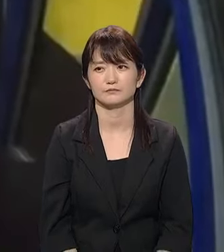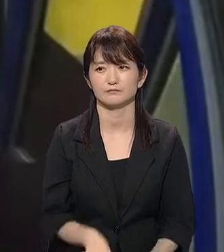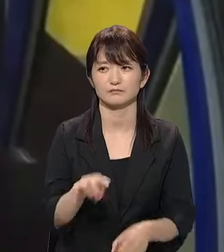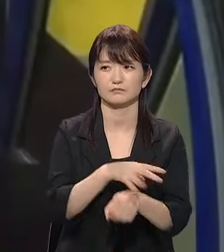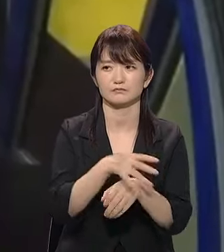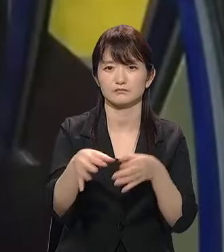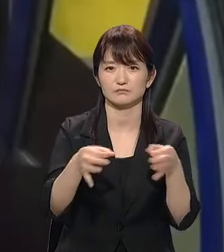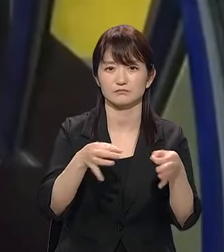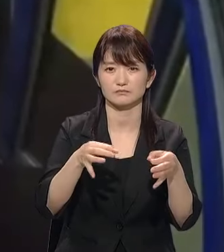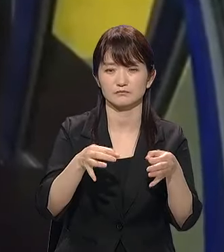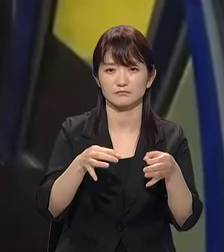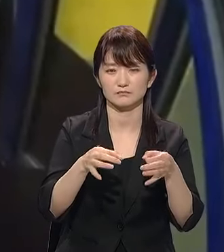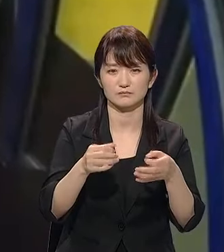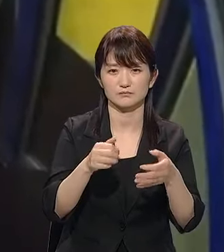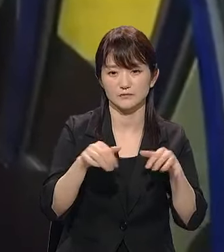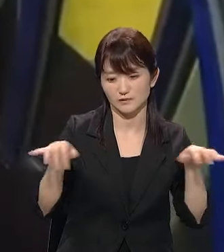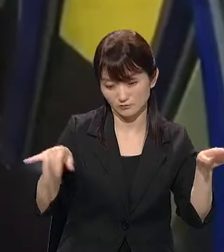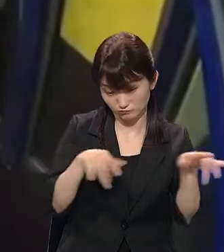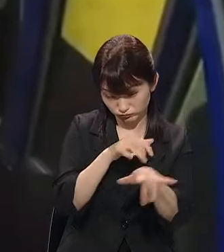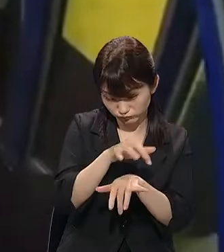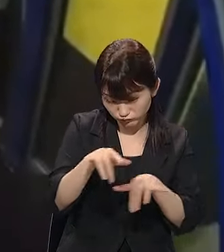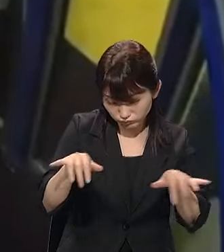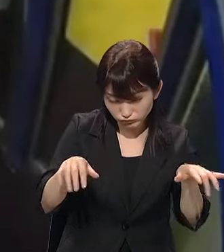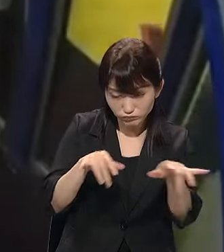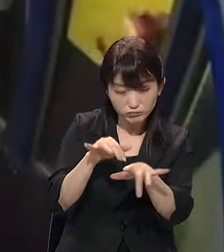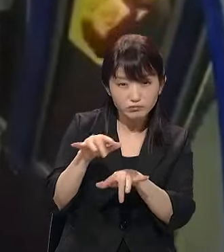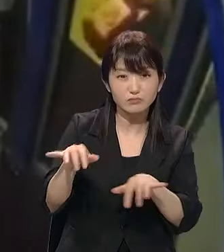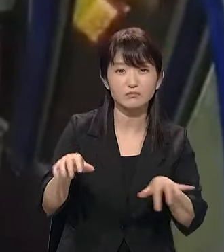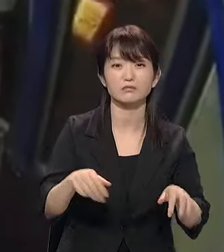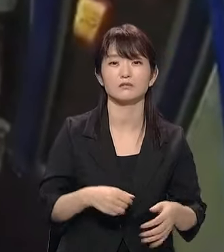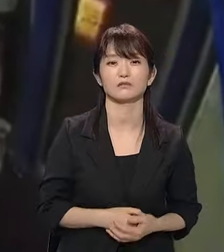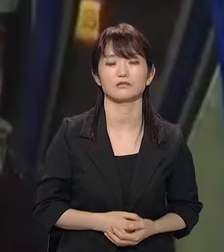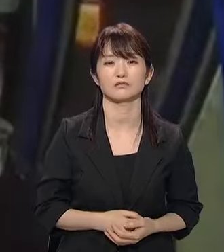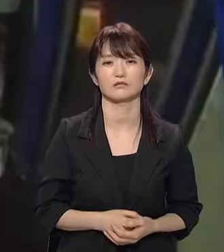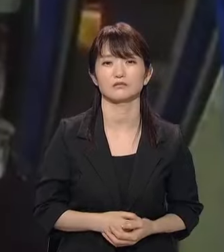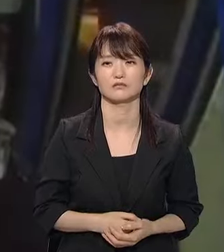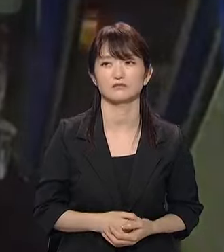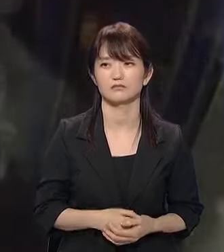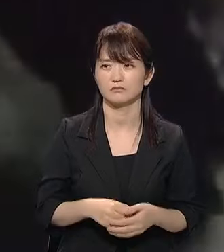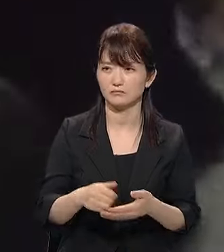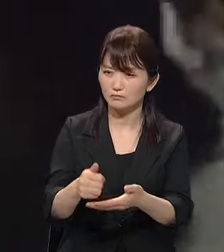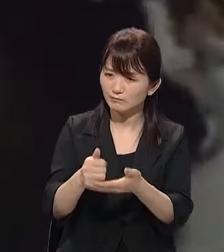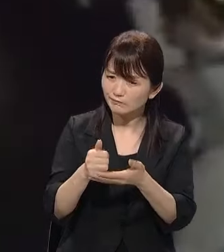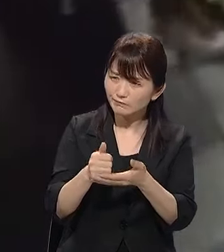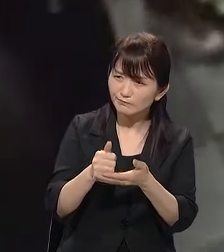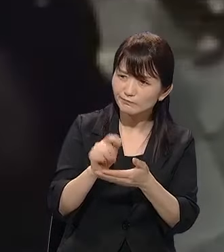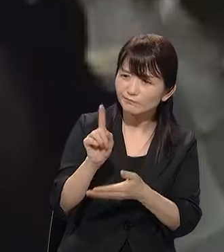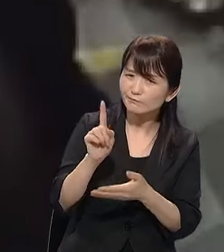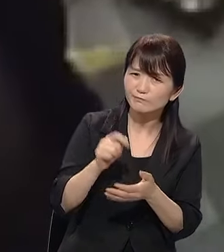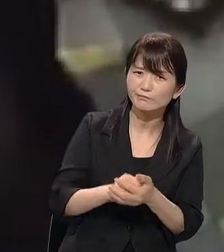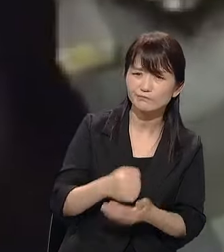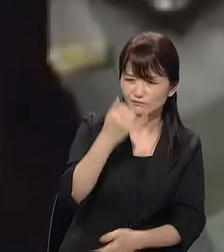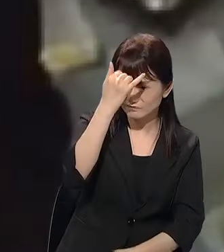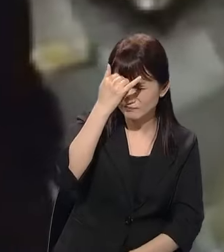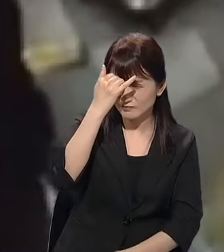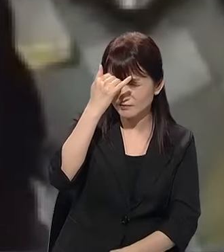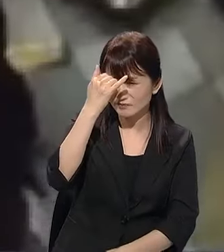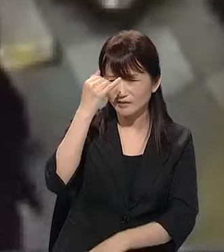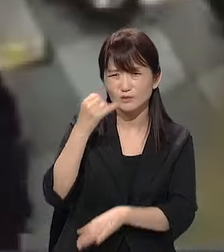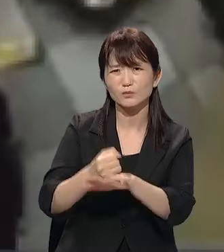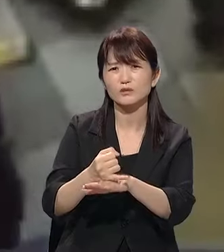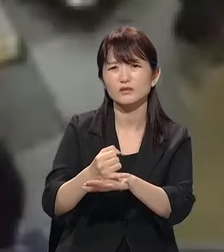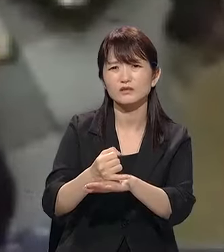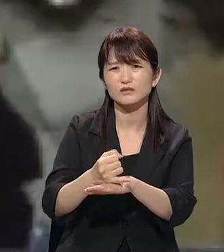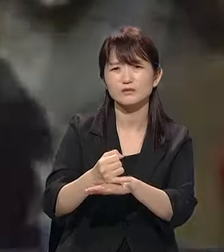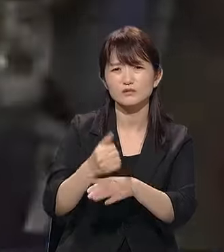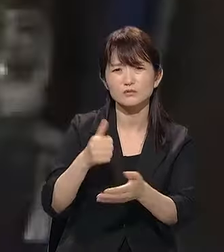편의점이 난데없는 호황을 맞았나 봅니다. 수많은 사람들로 붐비고 있죠. 그런데 이 손님들 보세요. 이게 매너가 꽝입니다. 이 바닥에